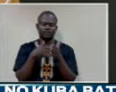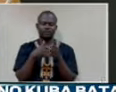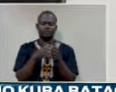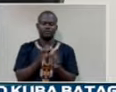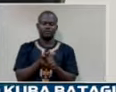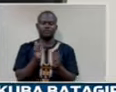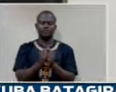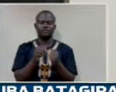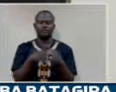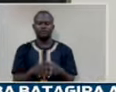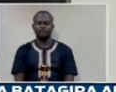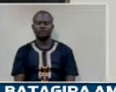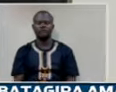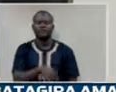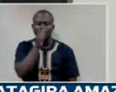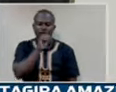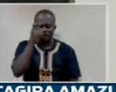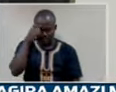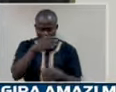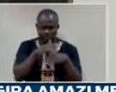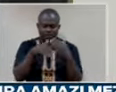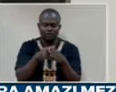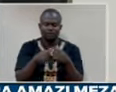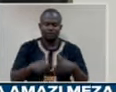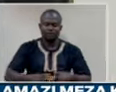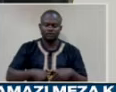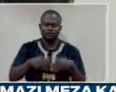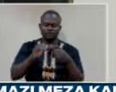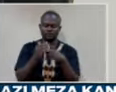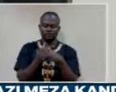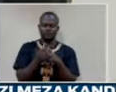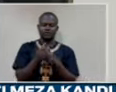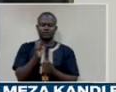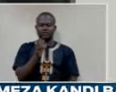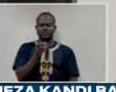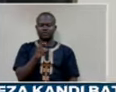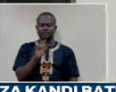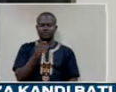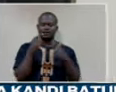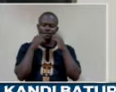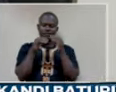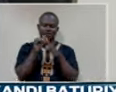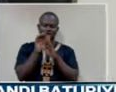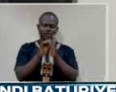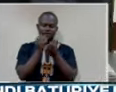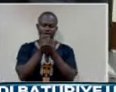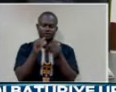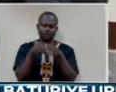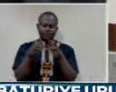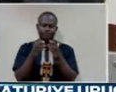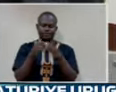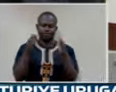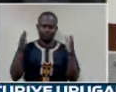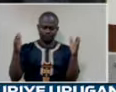na COVID. Umuyobozi wa leta muri ministeri y'urubyiruko n'umuco Edouard Bamoriki avuga ko hari gahunda yo gufasha abahanzi mu buryo